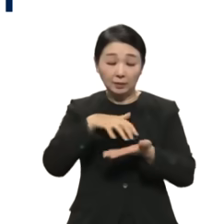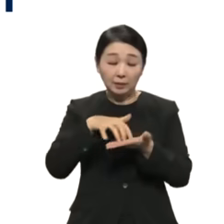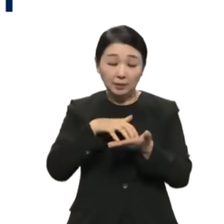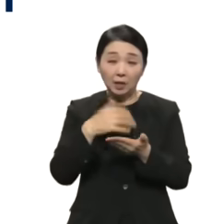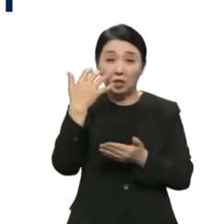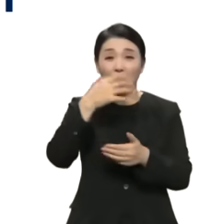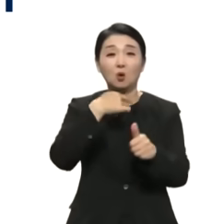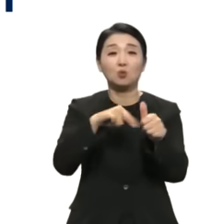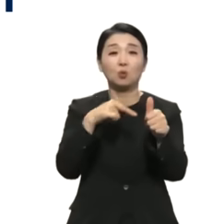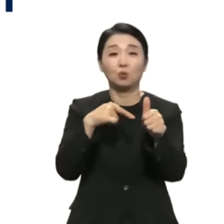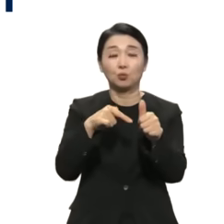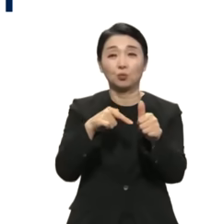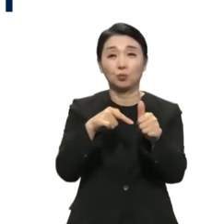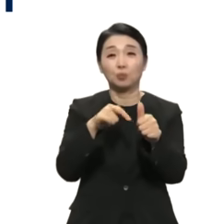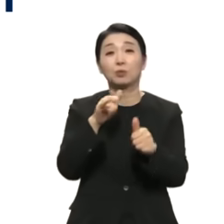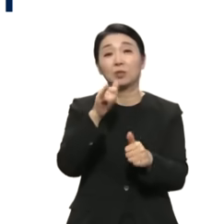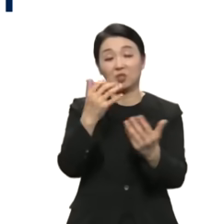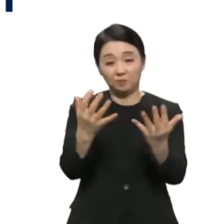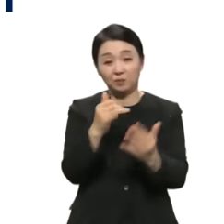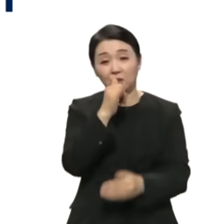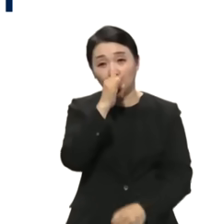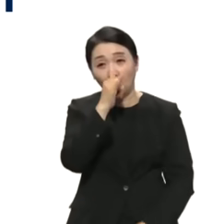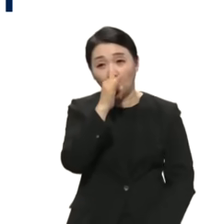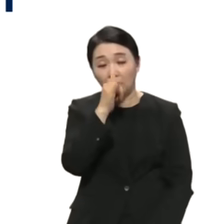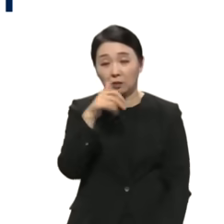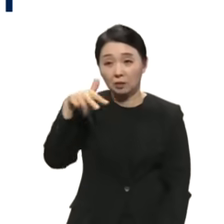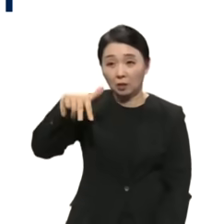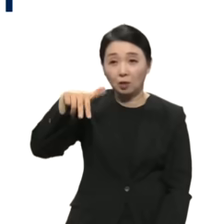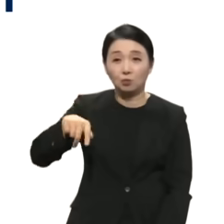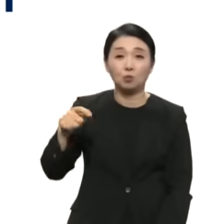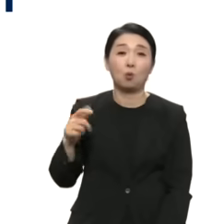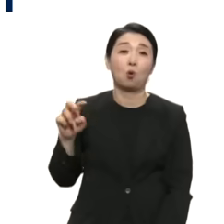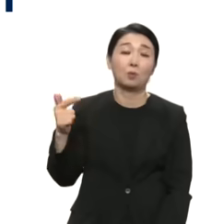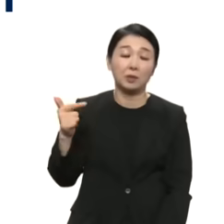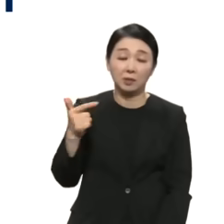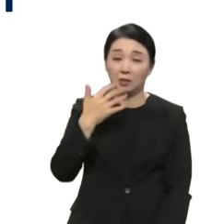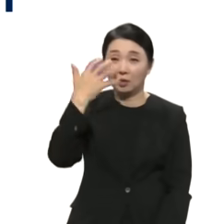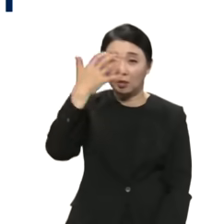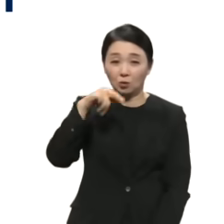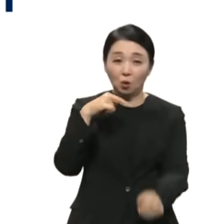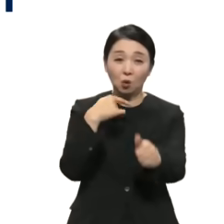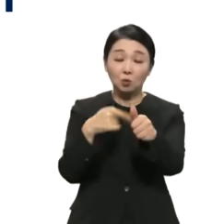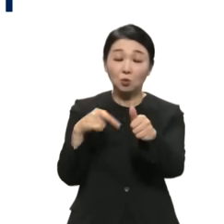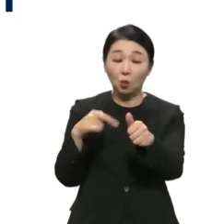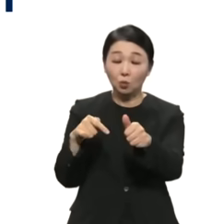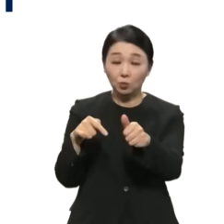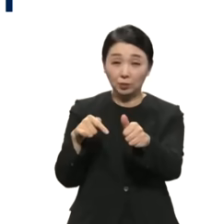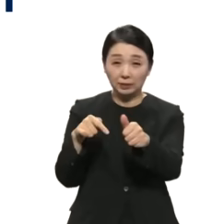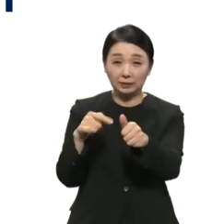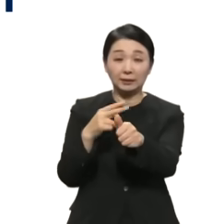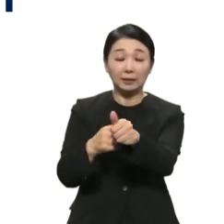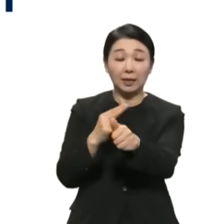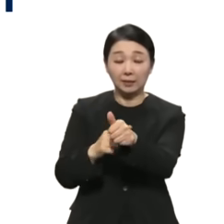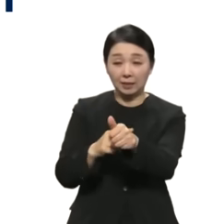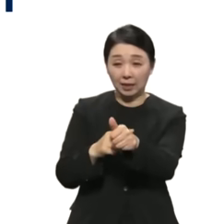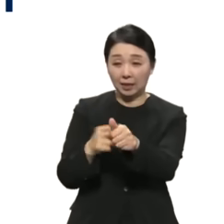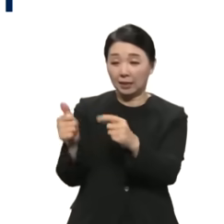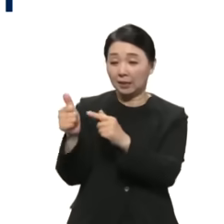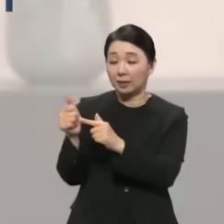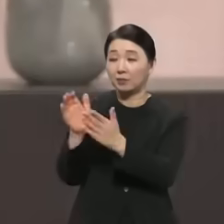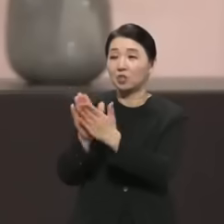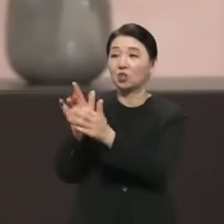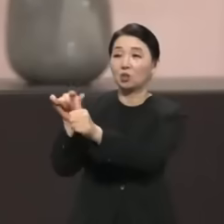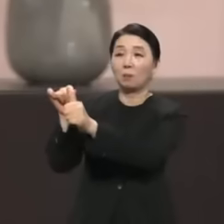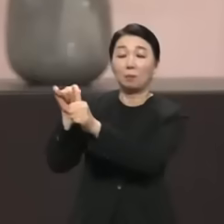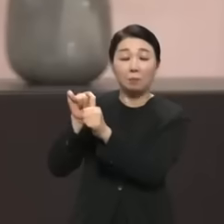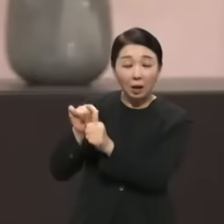주오미 씨 측에서 이제 그 강사 성교육 강사를 섭외한 본인이 섭외한 강사로 이제 성격을